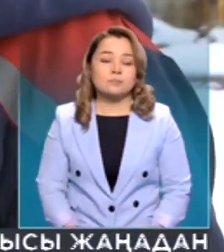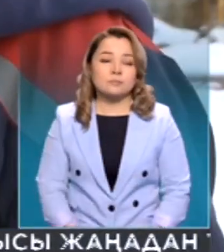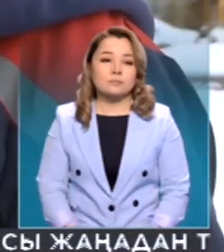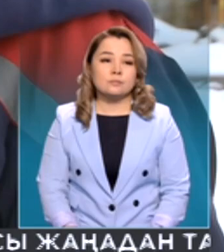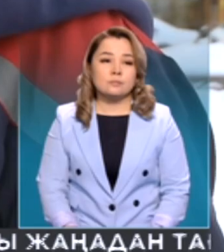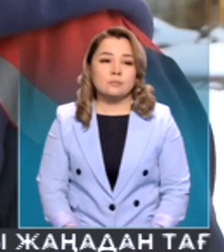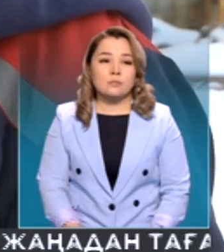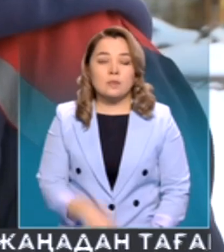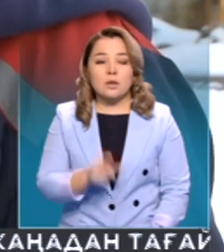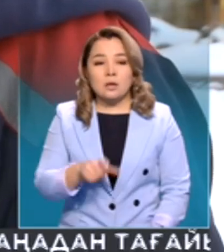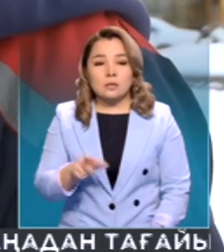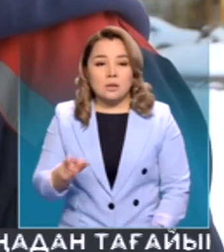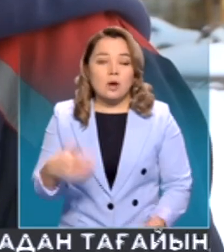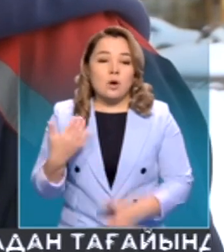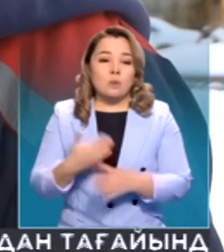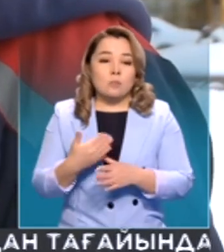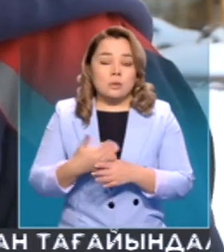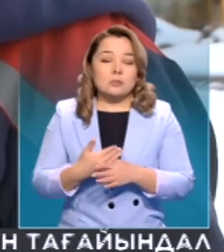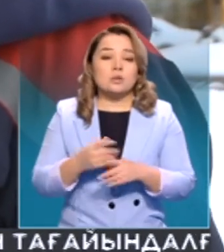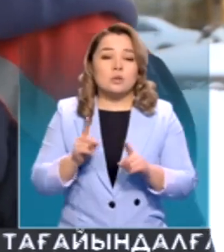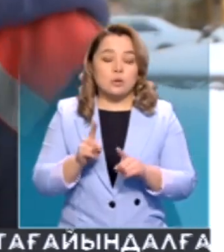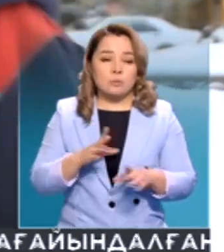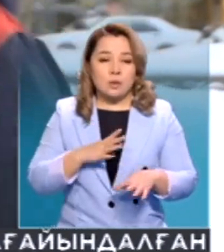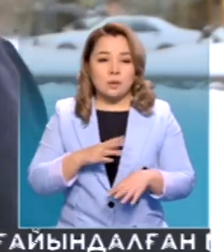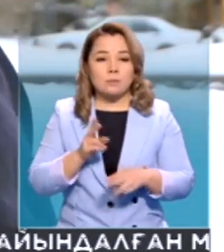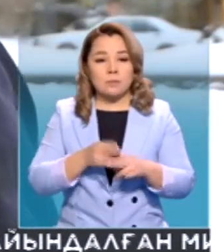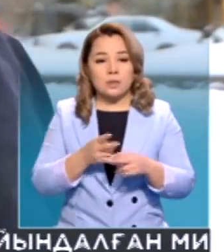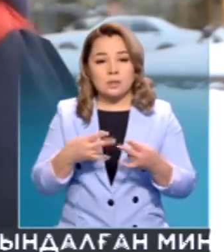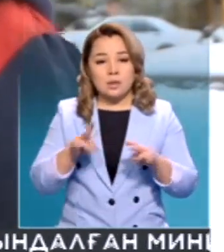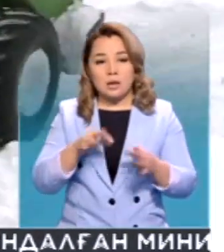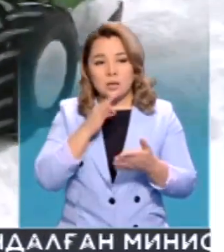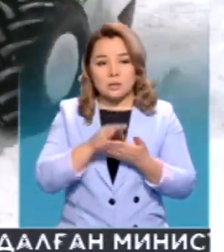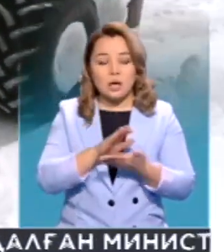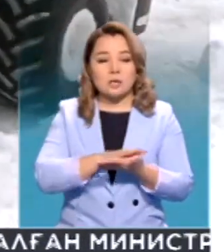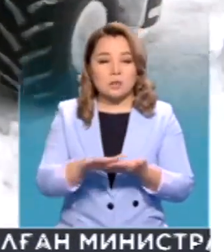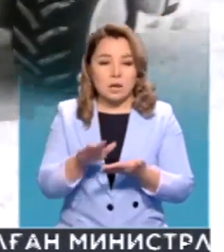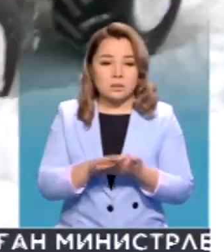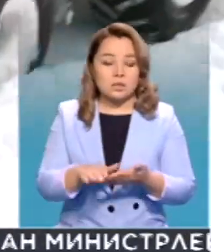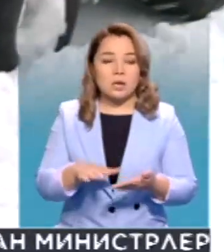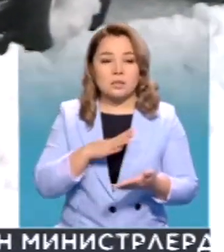Елдердің жүрісіне кедергі келтірмейтін деп, жолдарды ашып керек, лестницаларды